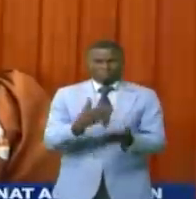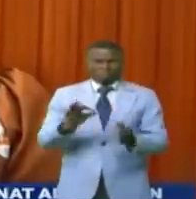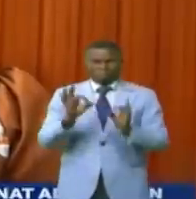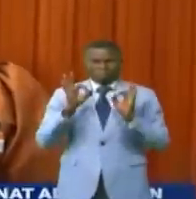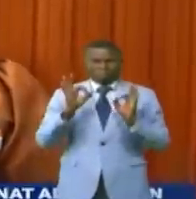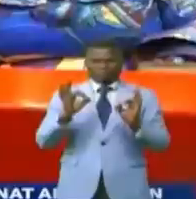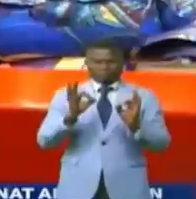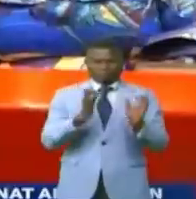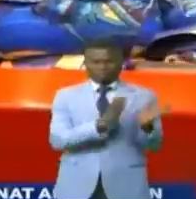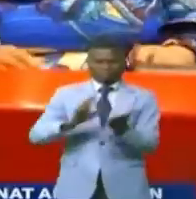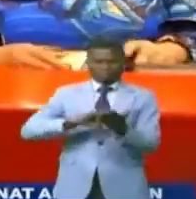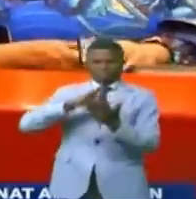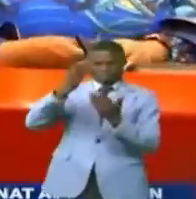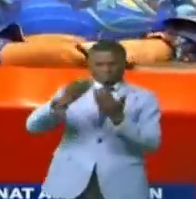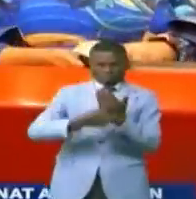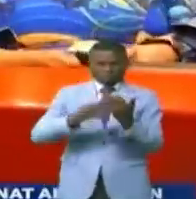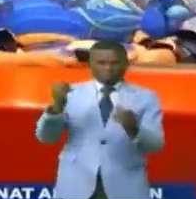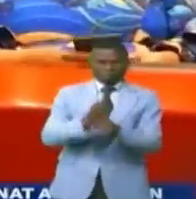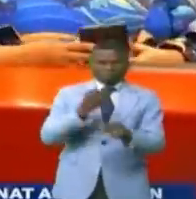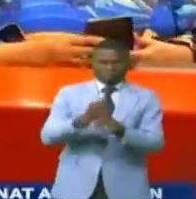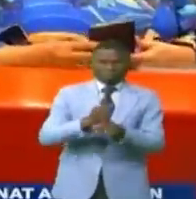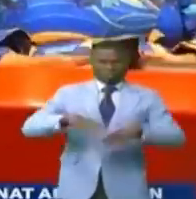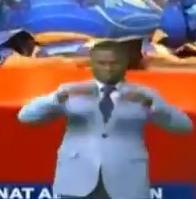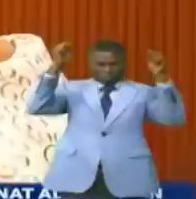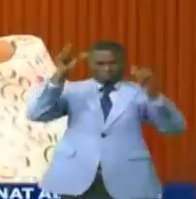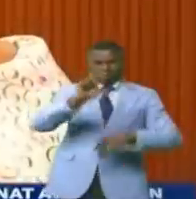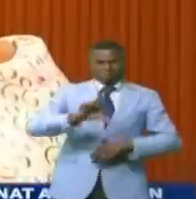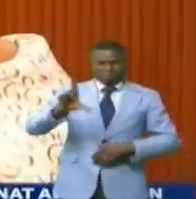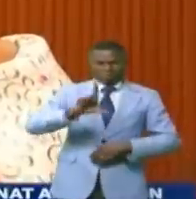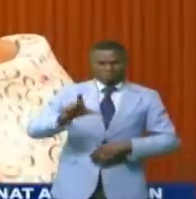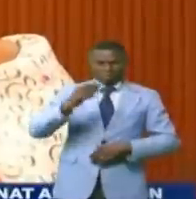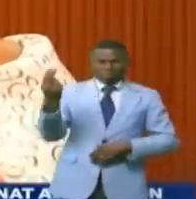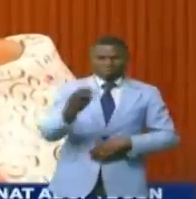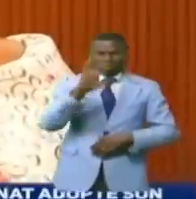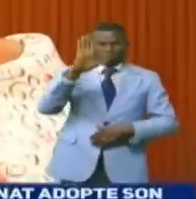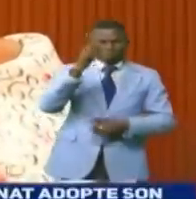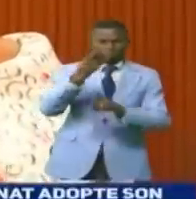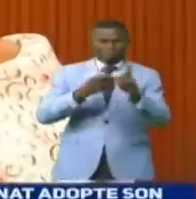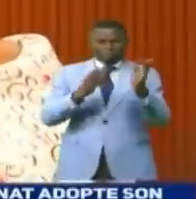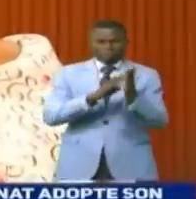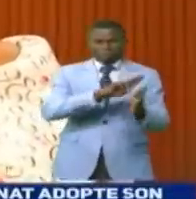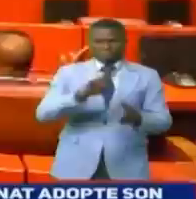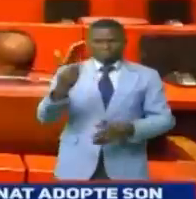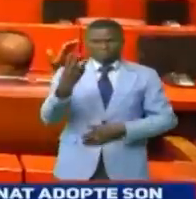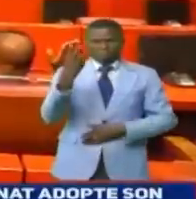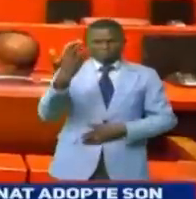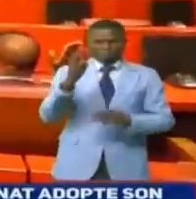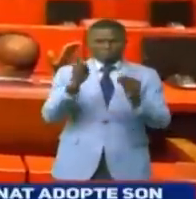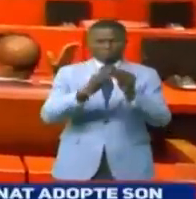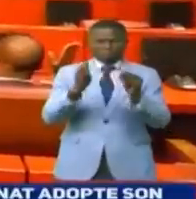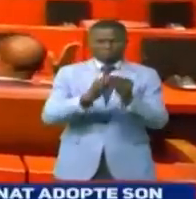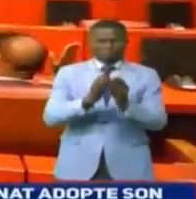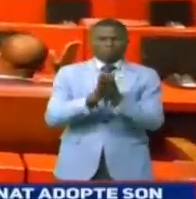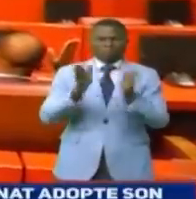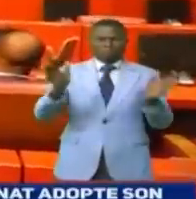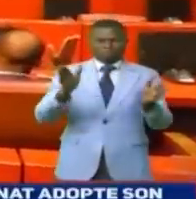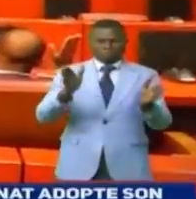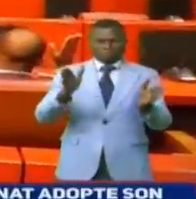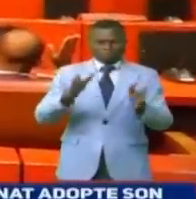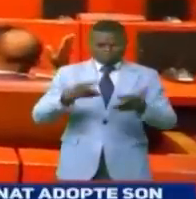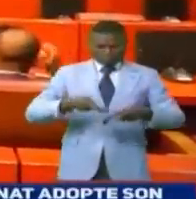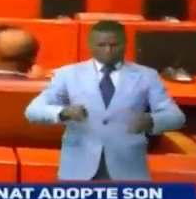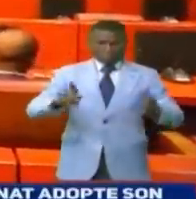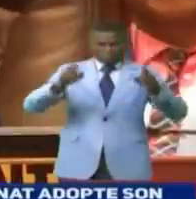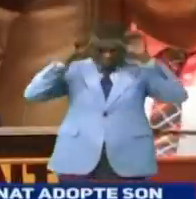prévues dans le calendrier des travaux adoptés ce lundi 25 septembre 2023 par l'Assemblée plénière sous la houlette